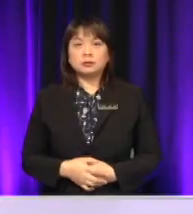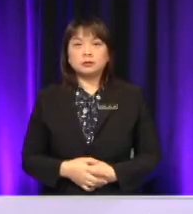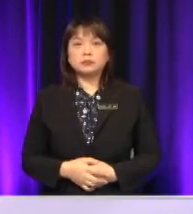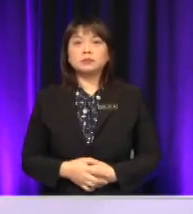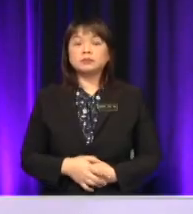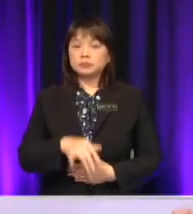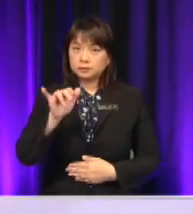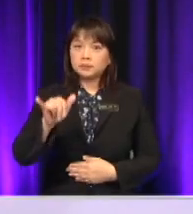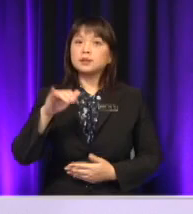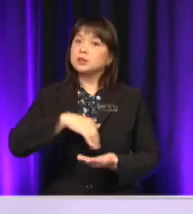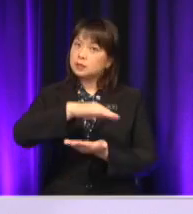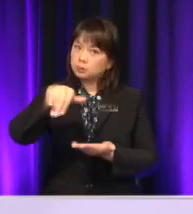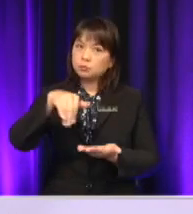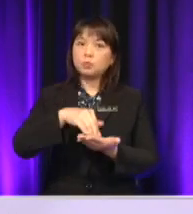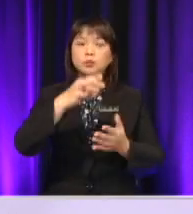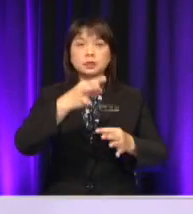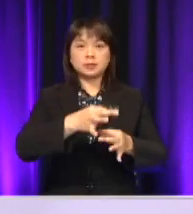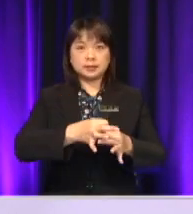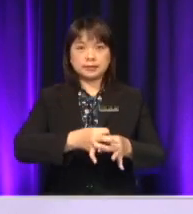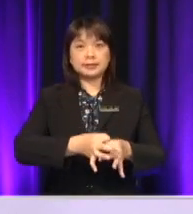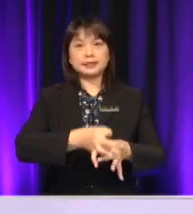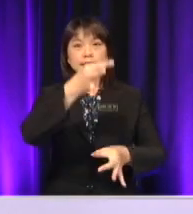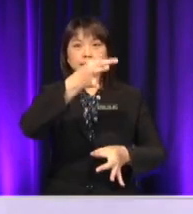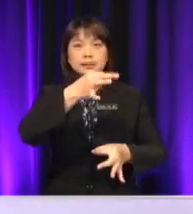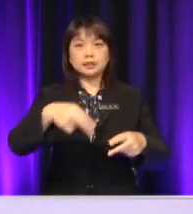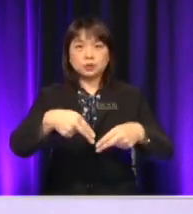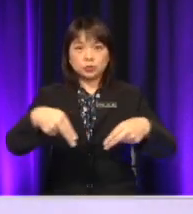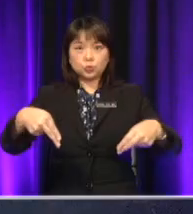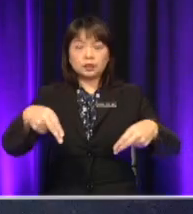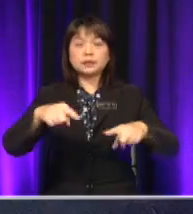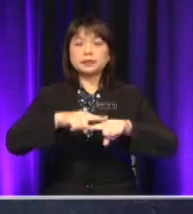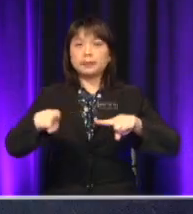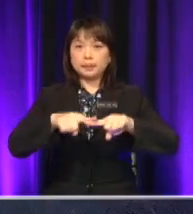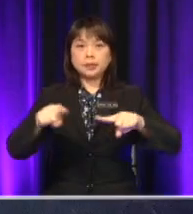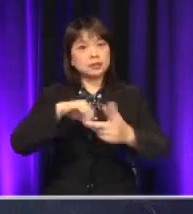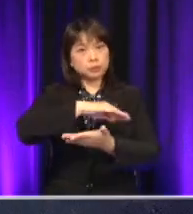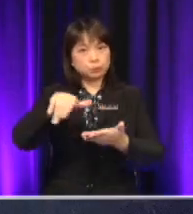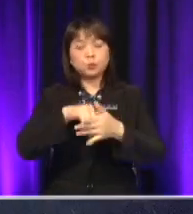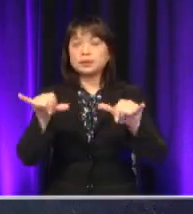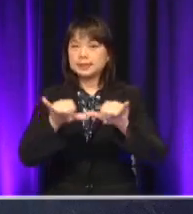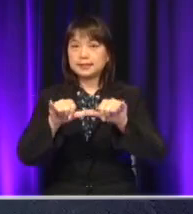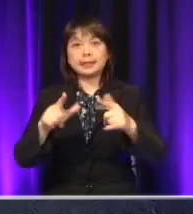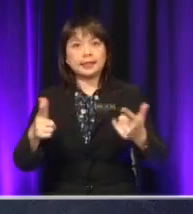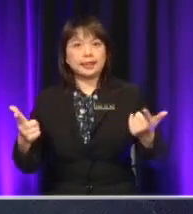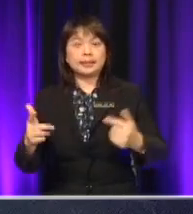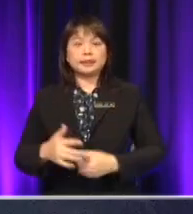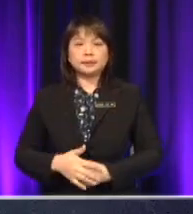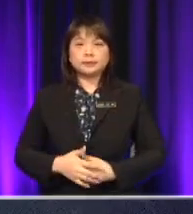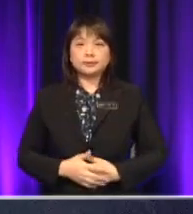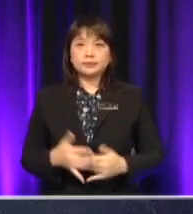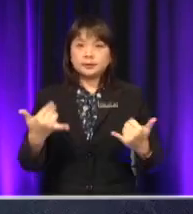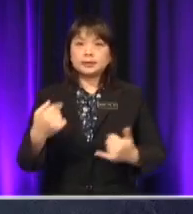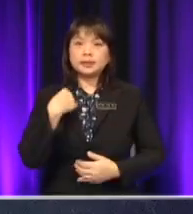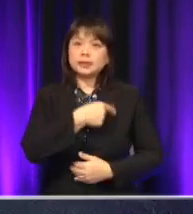juga, cikgu. Ya, cuma saiznya adalah berlainan. Okey, lebih faham dan lebih jelas? Lebih jelas sekarang, cikgu. Okey, baik. Okey, sekarang kita nak